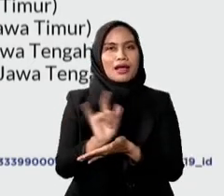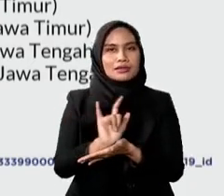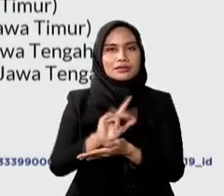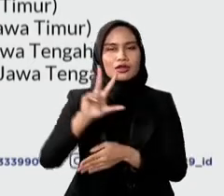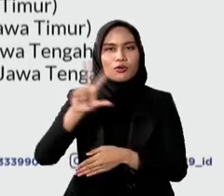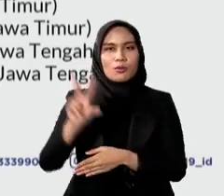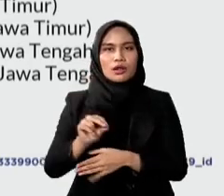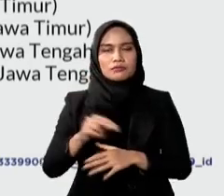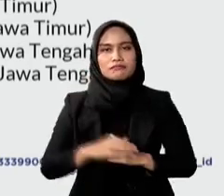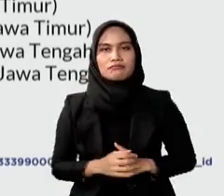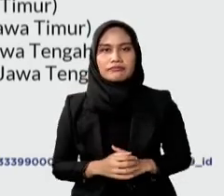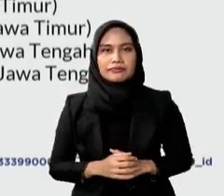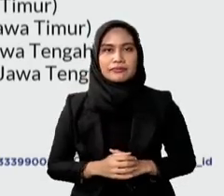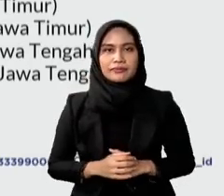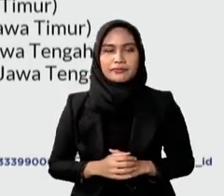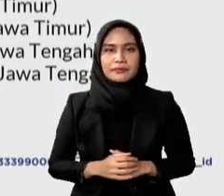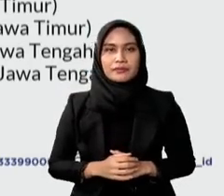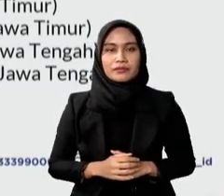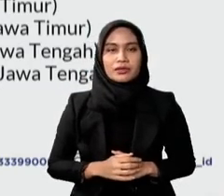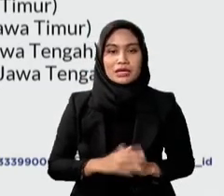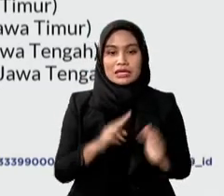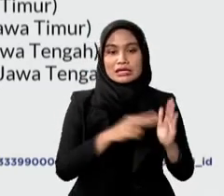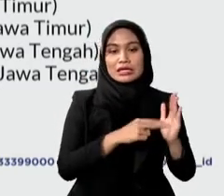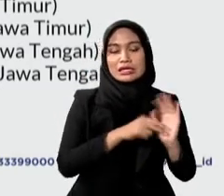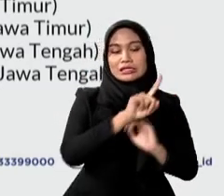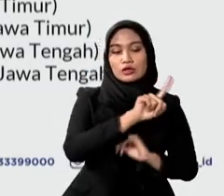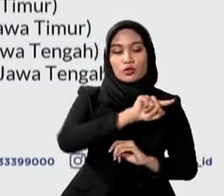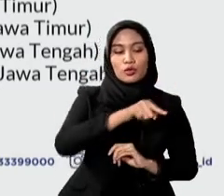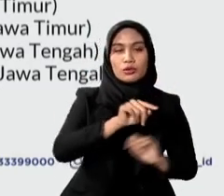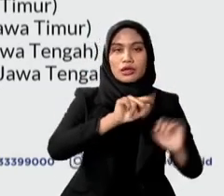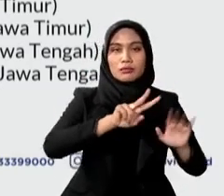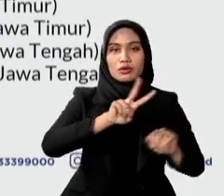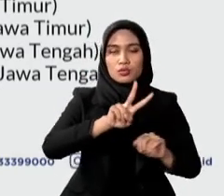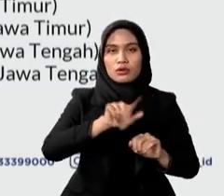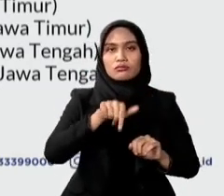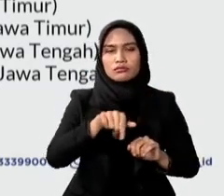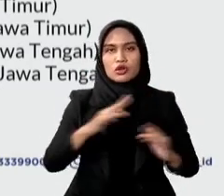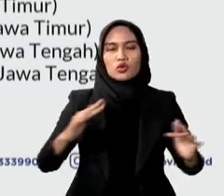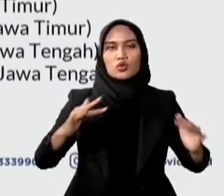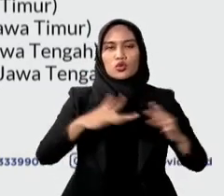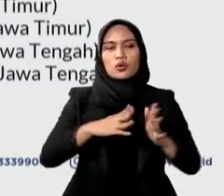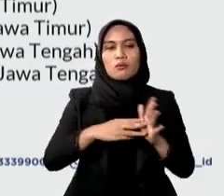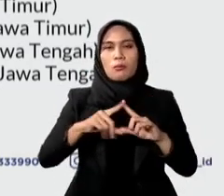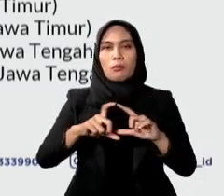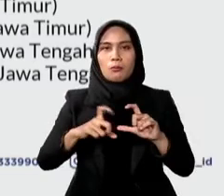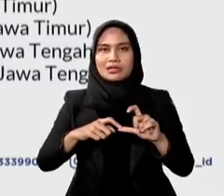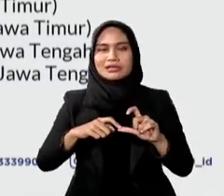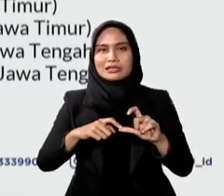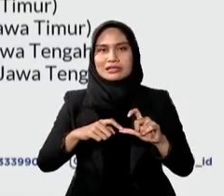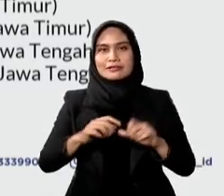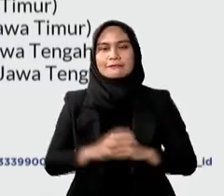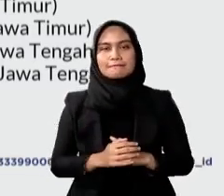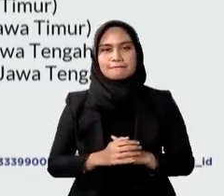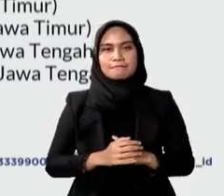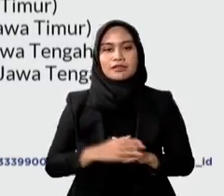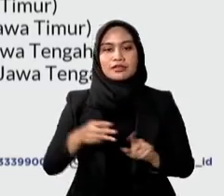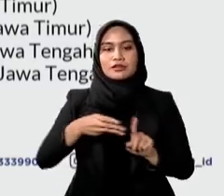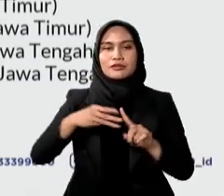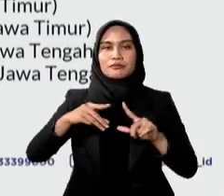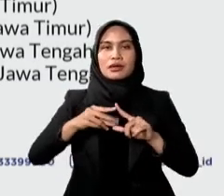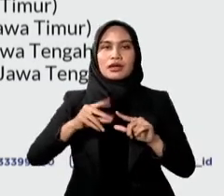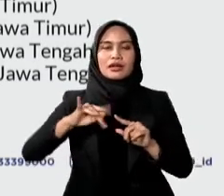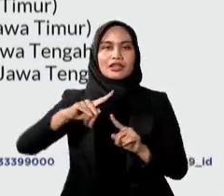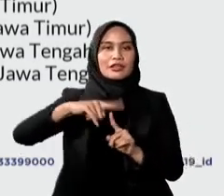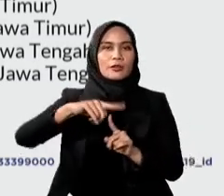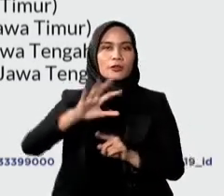Barat. Sedangkan skor 1,82 yaitu Gunung Mas di Kalimantan Tengah, Barito Timur di Kalimantan